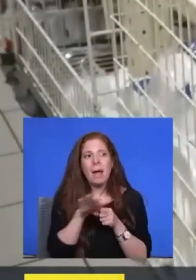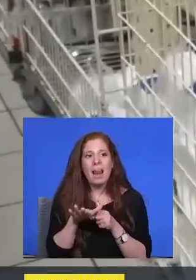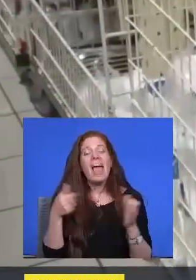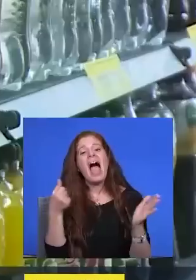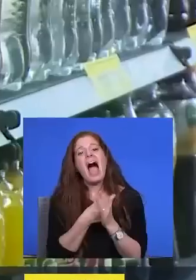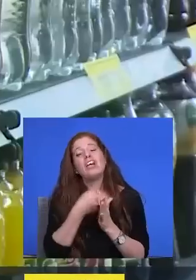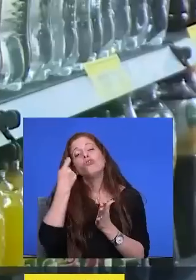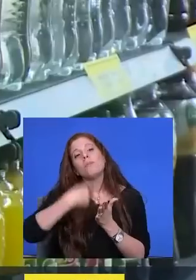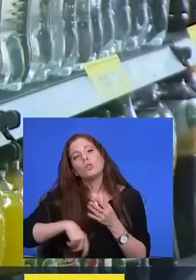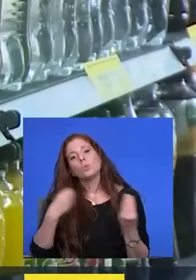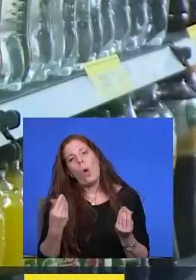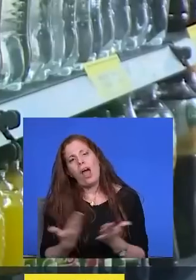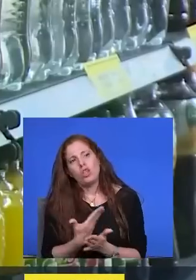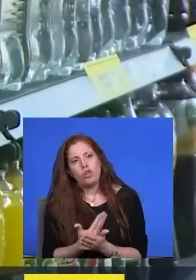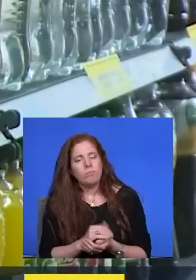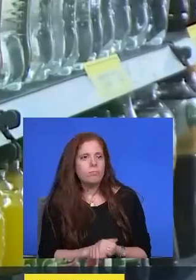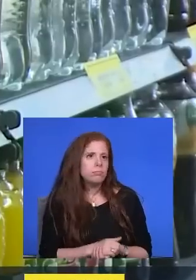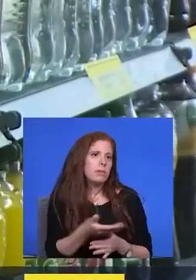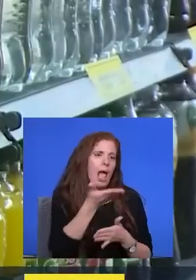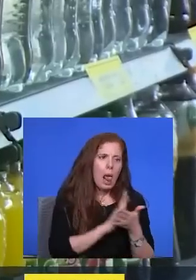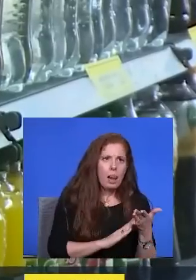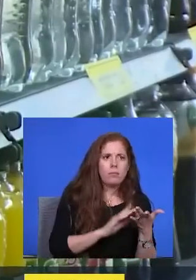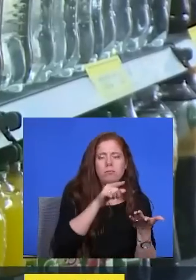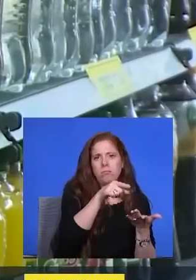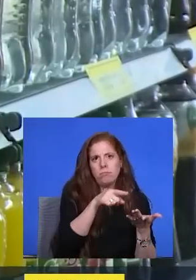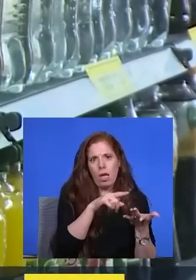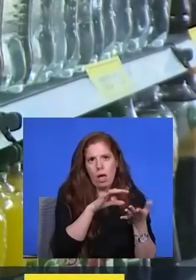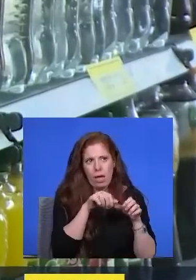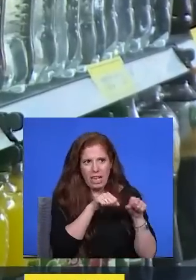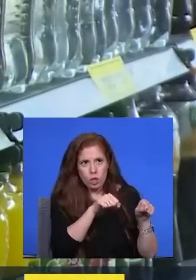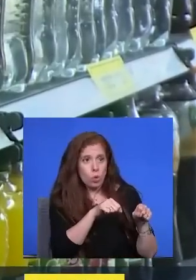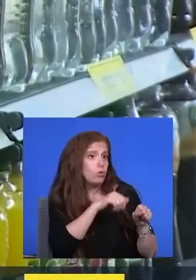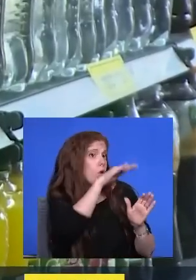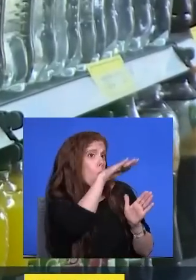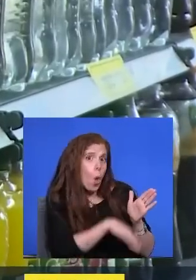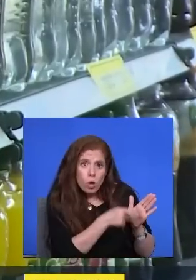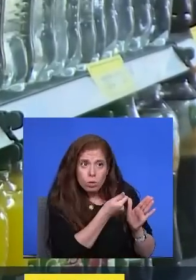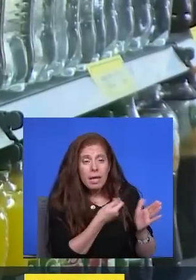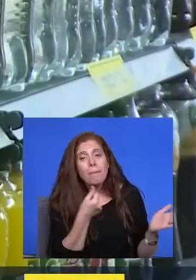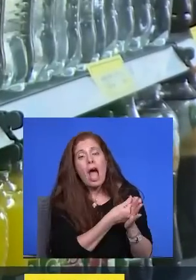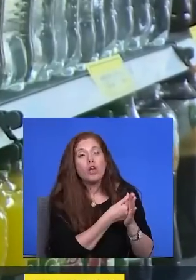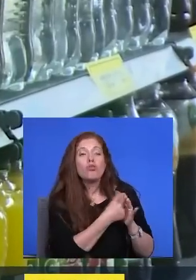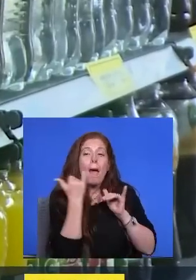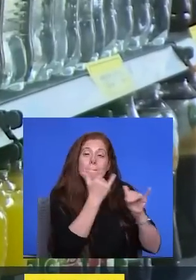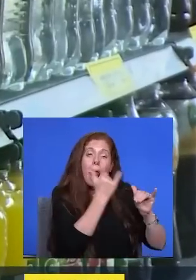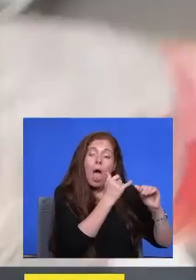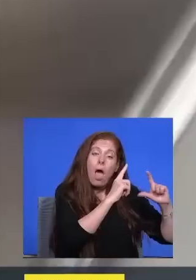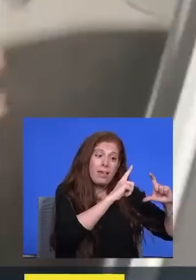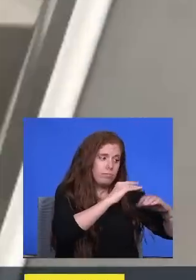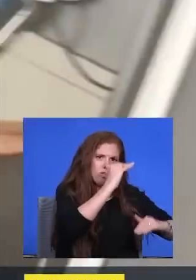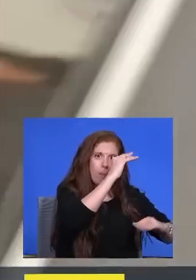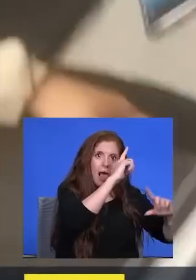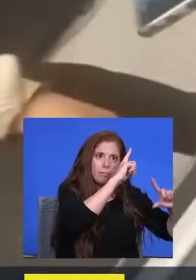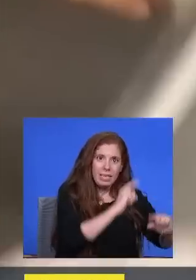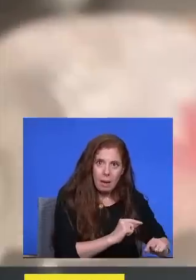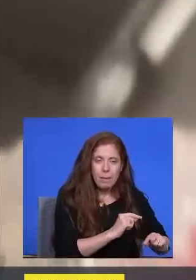חדשה. חלק מהרשתות שלא יורדו מחירים עד שיגמר להם המלאי, לא יוכלו לספוג את כל ההפרשים. את יודעת